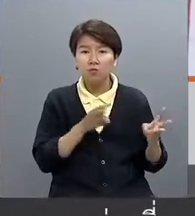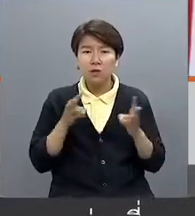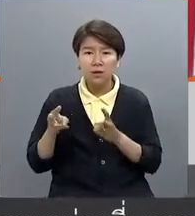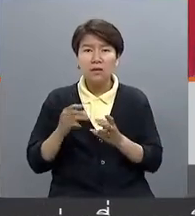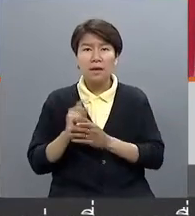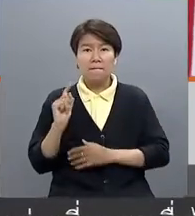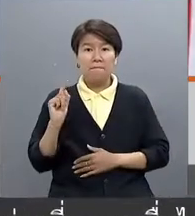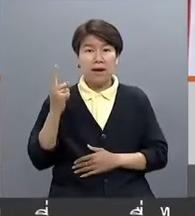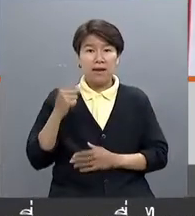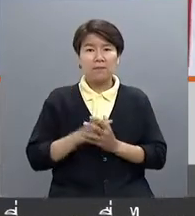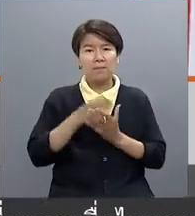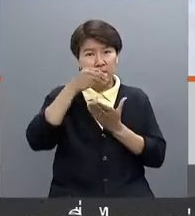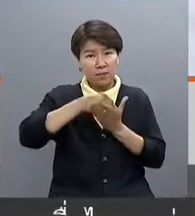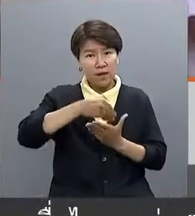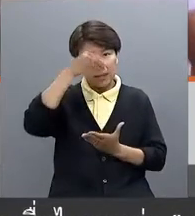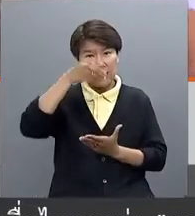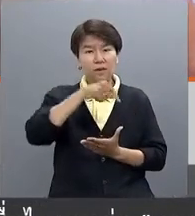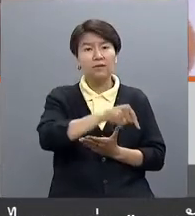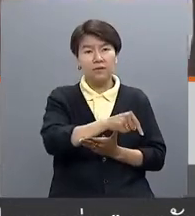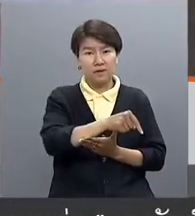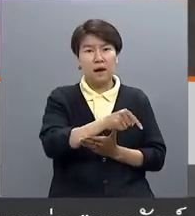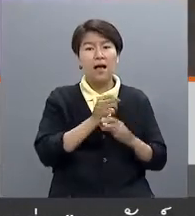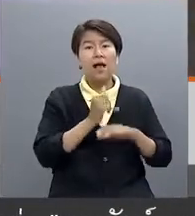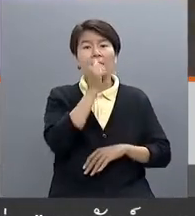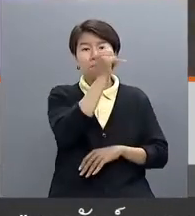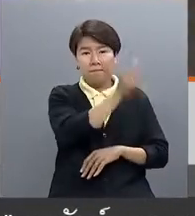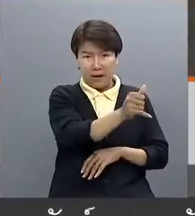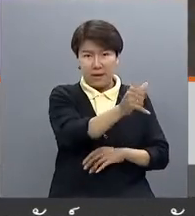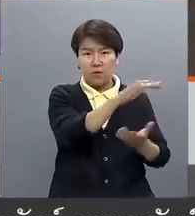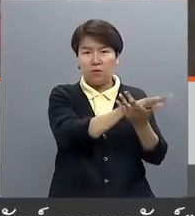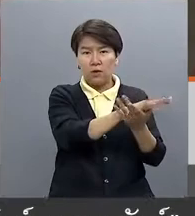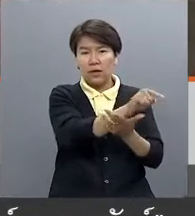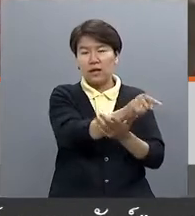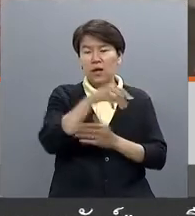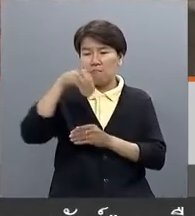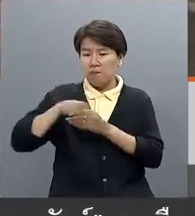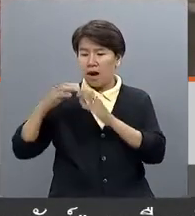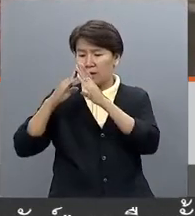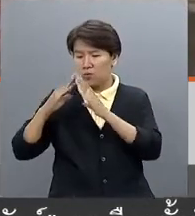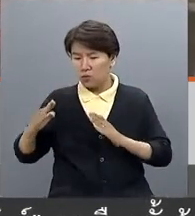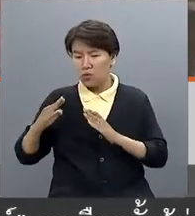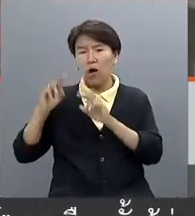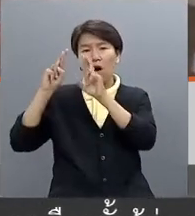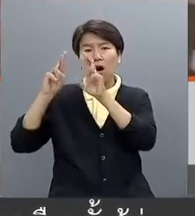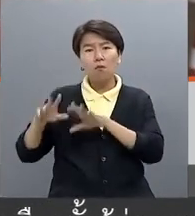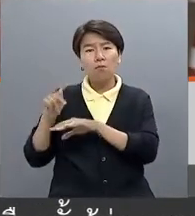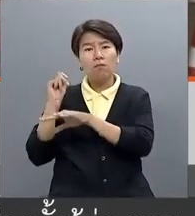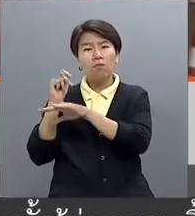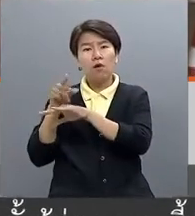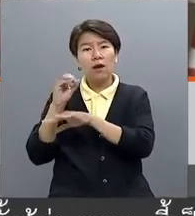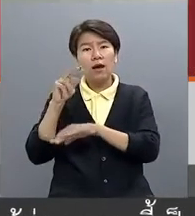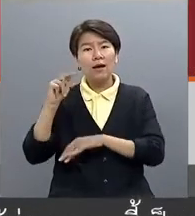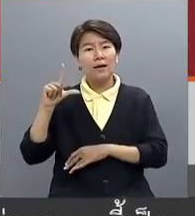ที่ไม่ได้มาโรงเรียนก็จะต้องเรียนผ่านระบบออนไลน์ซึ่งก็พบว่าหลายครอบครัวนั้นยังมีปัญหาเข้าไม่ถึงเครื่องมือ